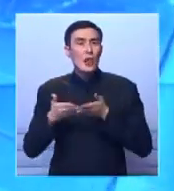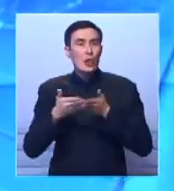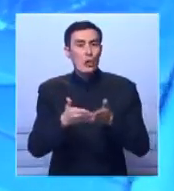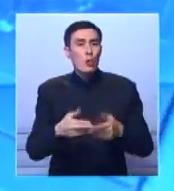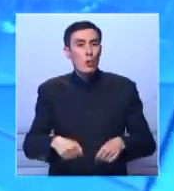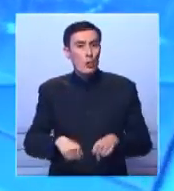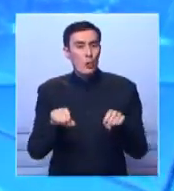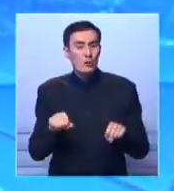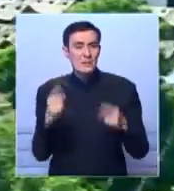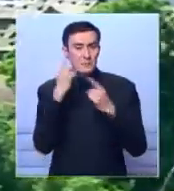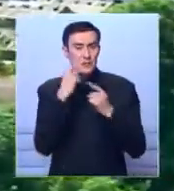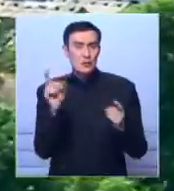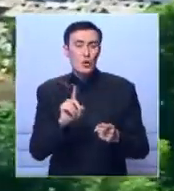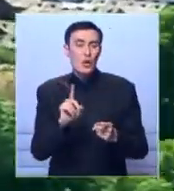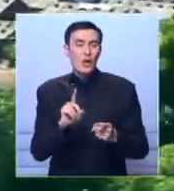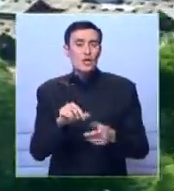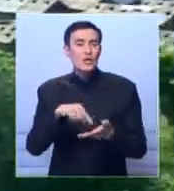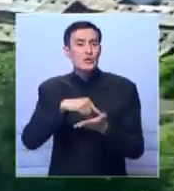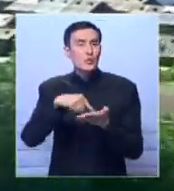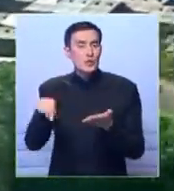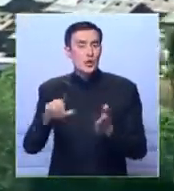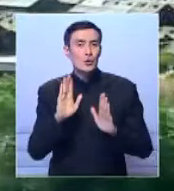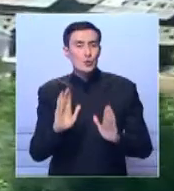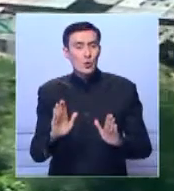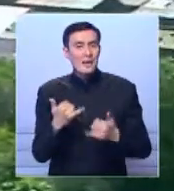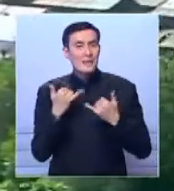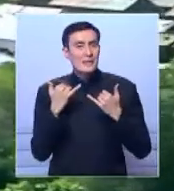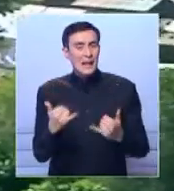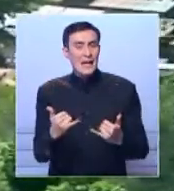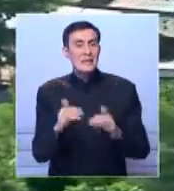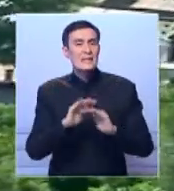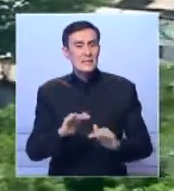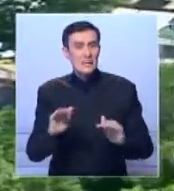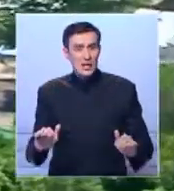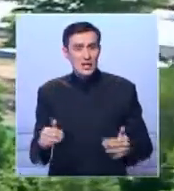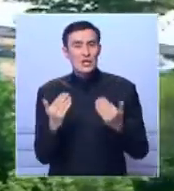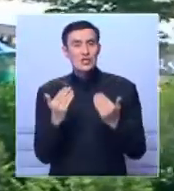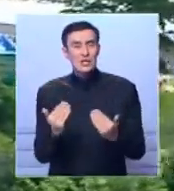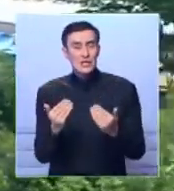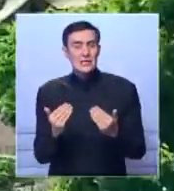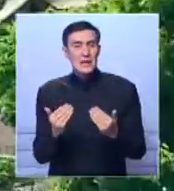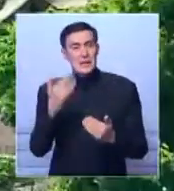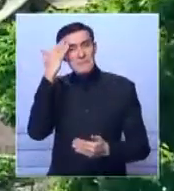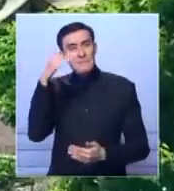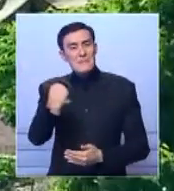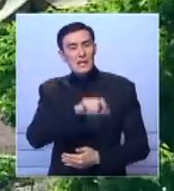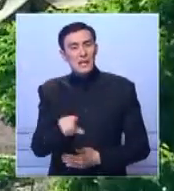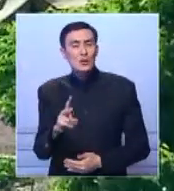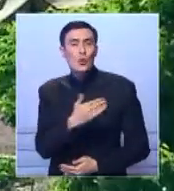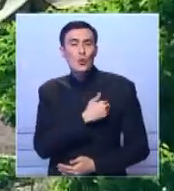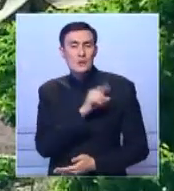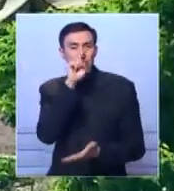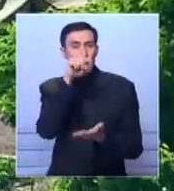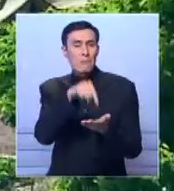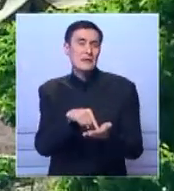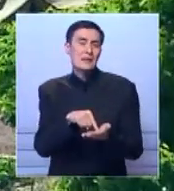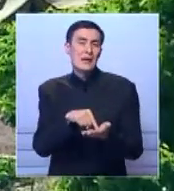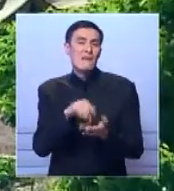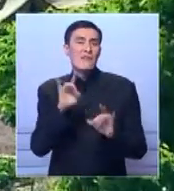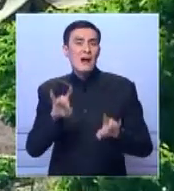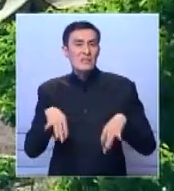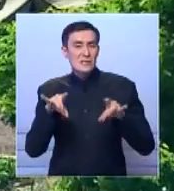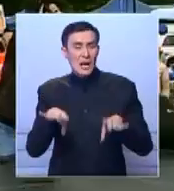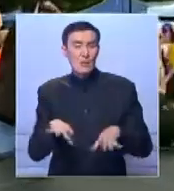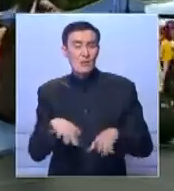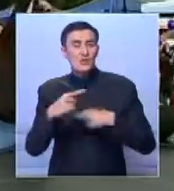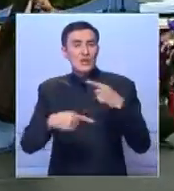лодках. Отмечается, что исключение будет сделано только для детей. Сейчас все мигранты, которые пытаются попасть на зеленый континент